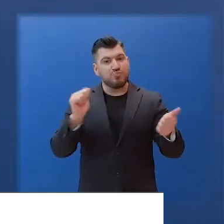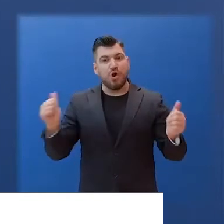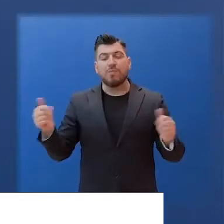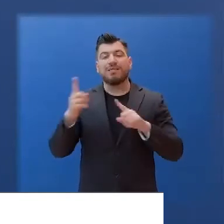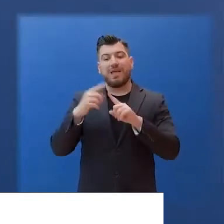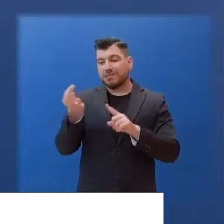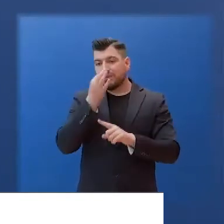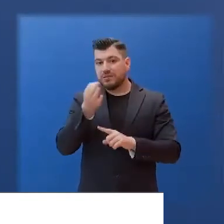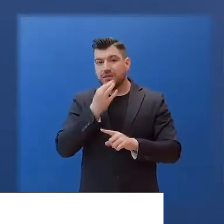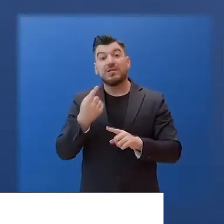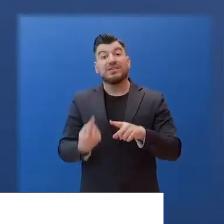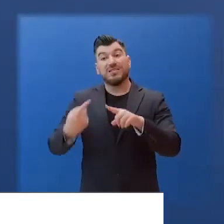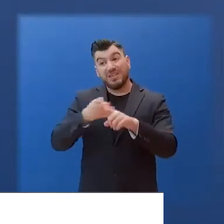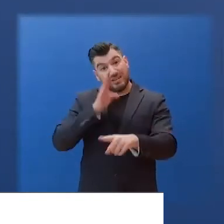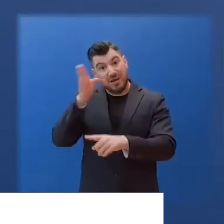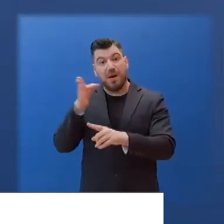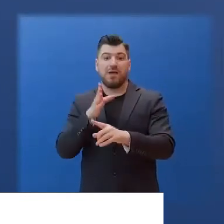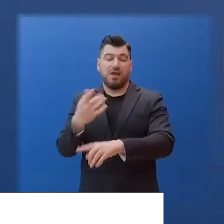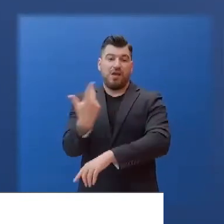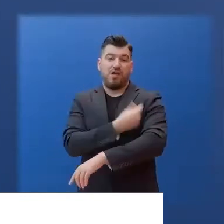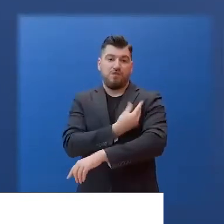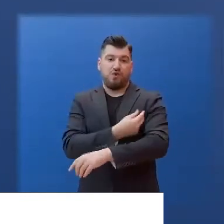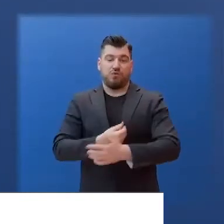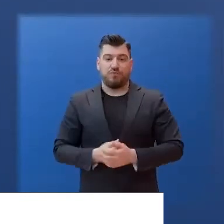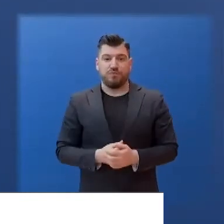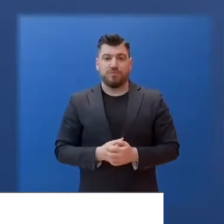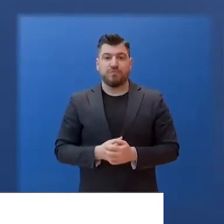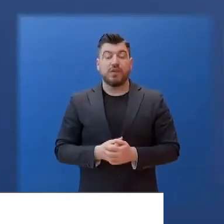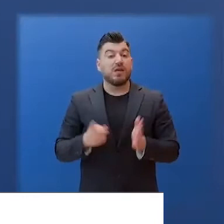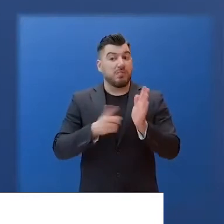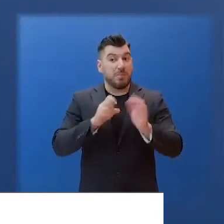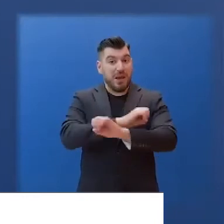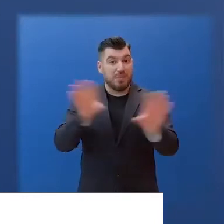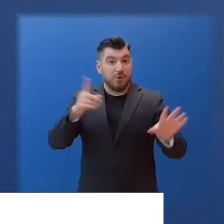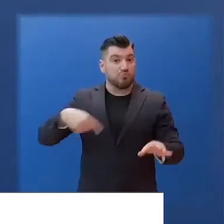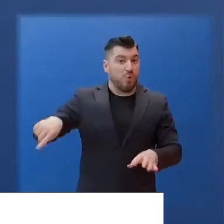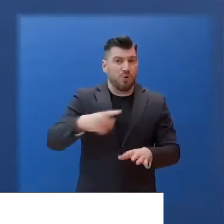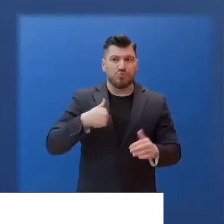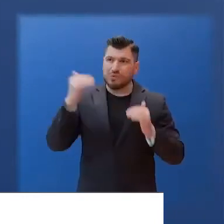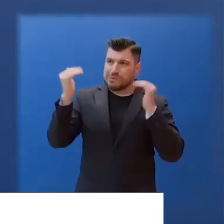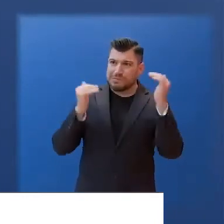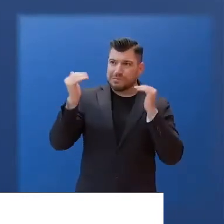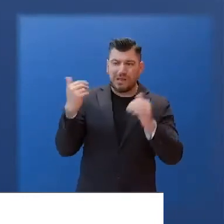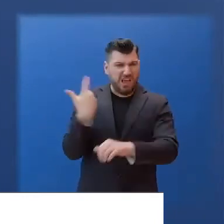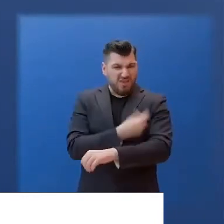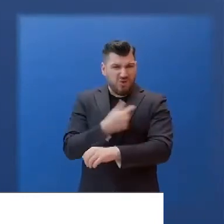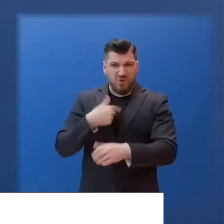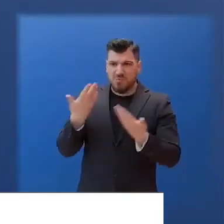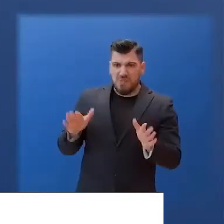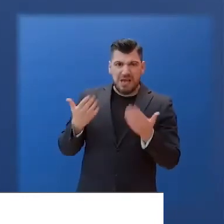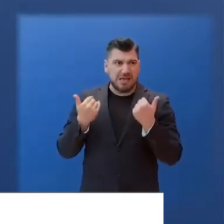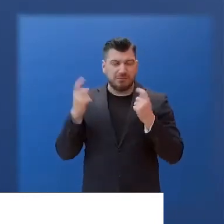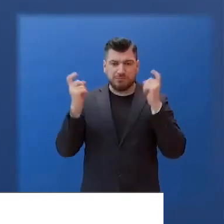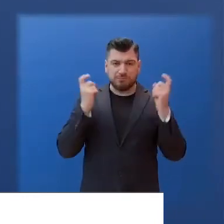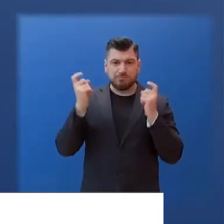να σπεύσουμε για εμβολιασμό. Να ενημερώσουμε όσους διστάζουν για την ασφάλεια και την αποτελεσματικότητα των εμβολίων. Να